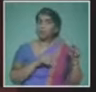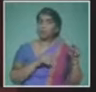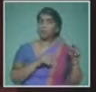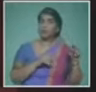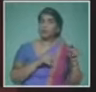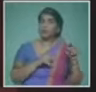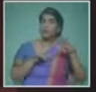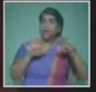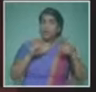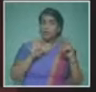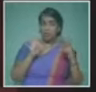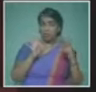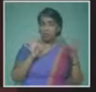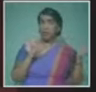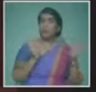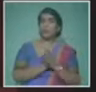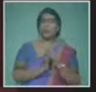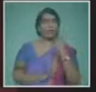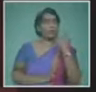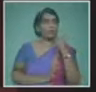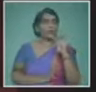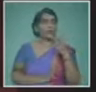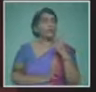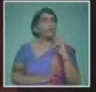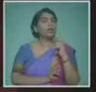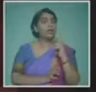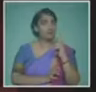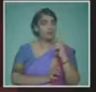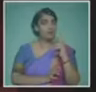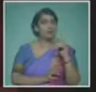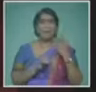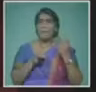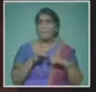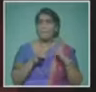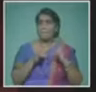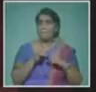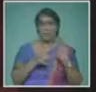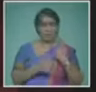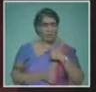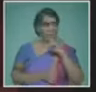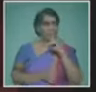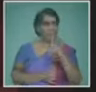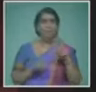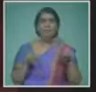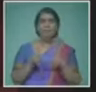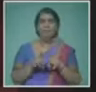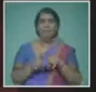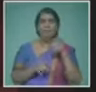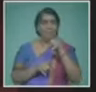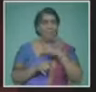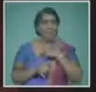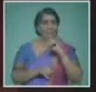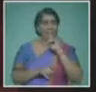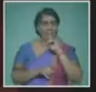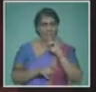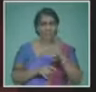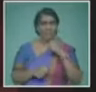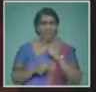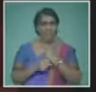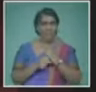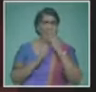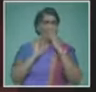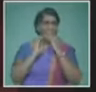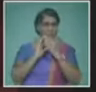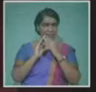ඉන්න 780යි ඔක්කොම 1470කගේ ප්‍රශ්නය අපි මතු කරා. ඒ වගේම ඔබතුමාට මතු කරා රජයේ පාසල්